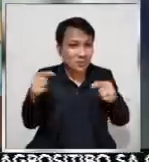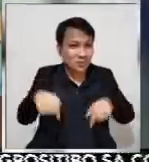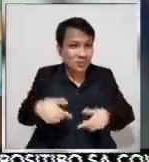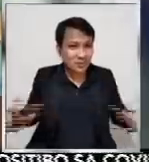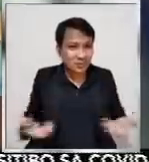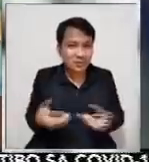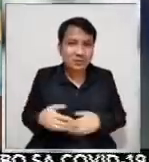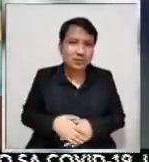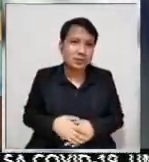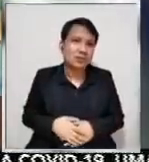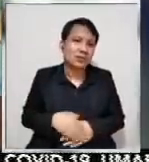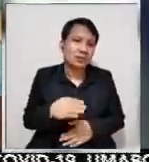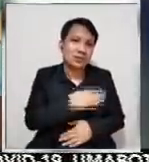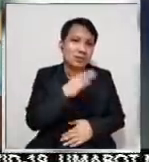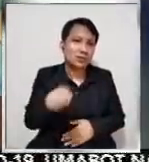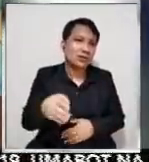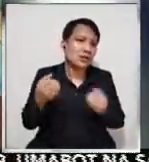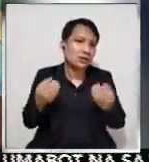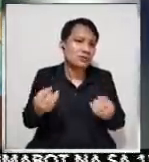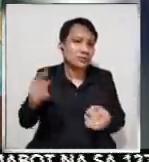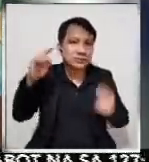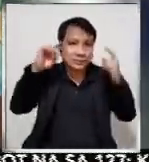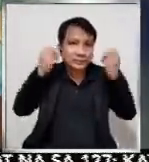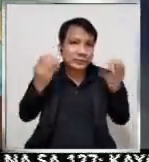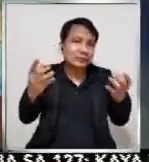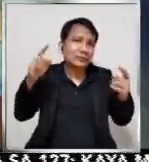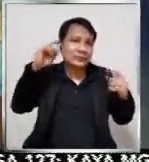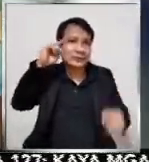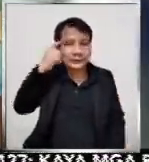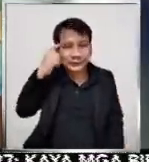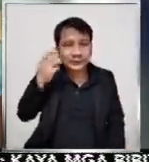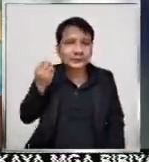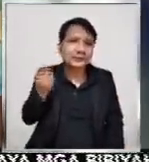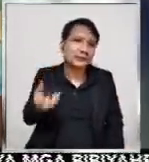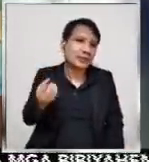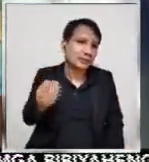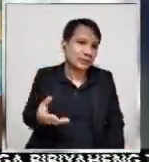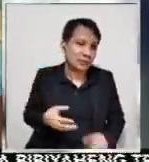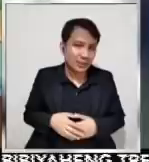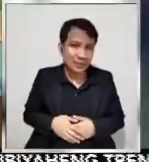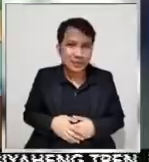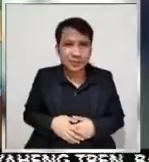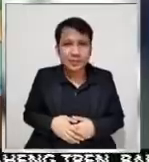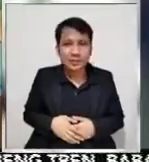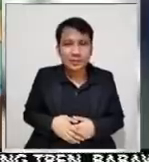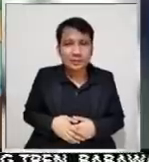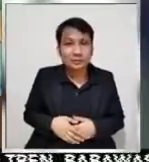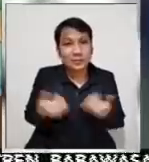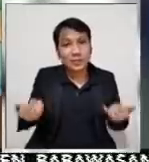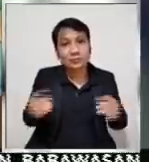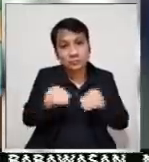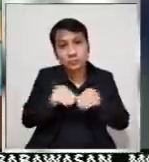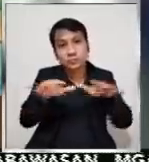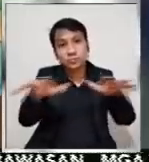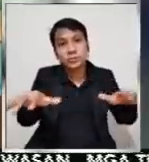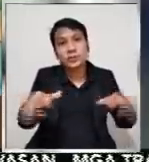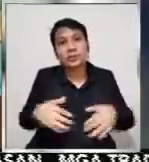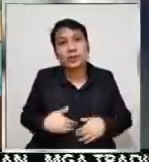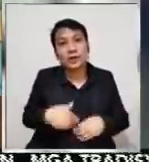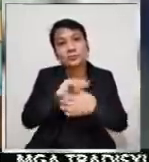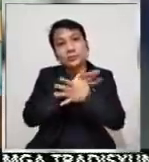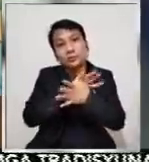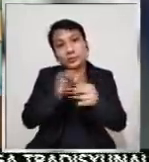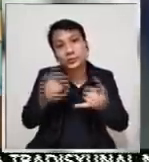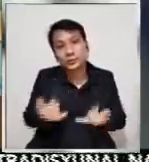loob. Ang dami mong iniisip eh. Kaya lalo na ngayon may pandemic tayo na COVID-19, eh, hindi natin